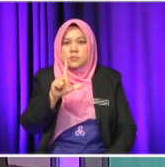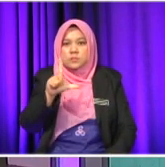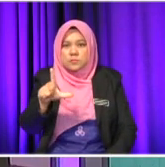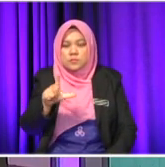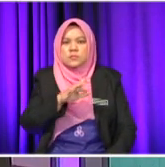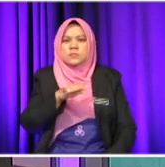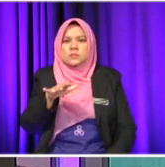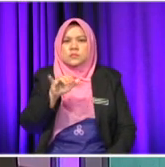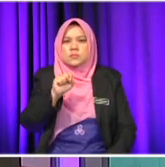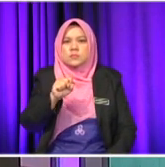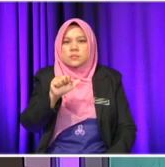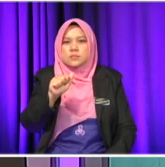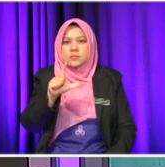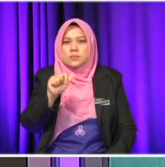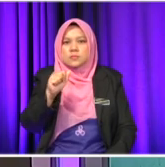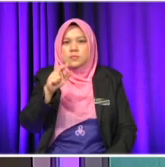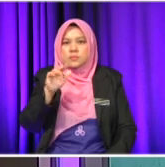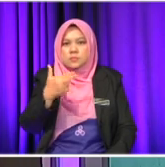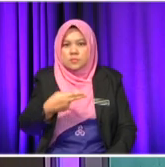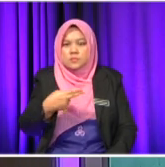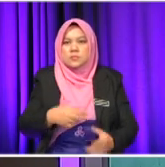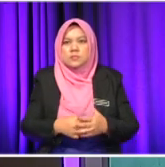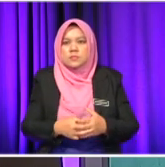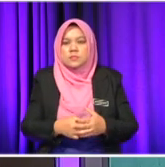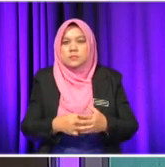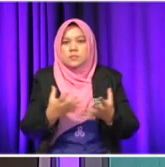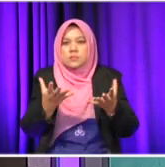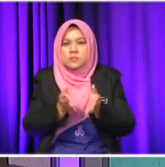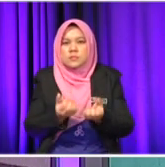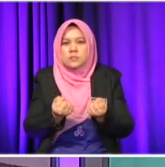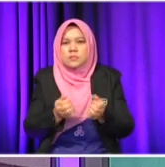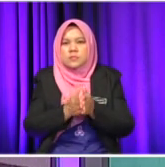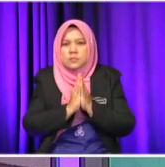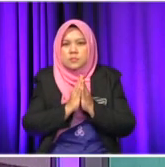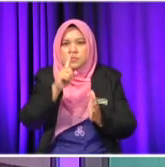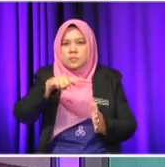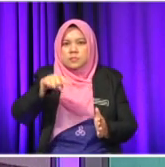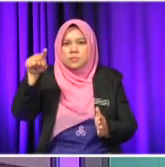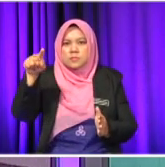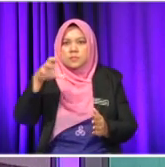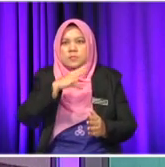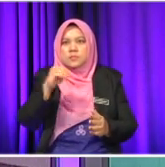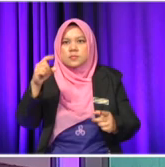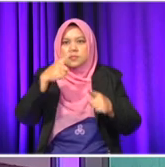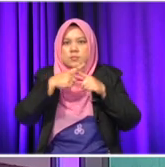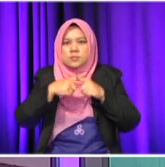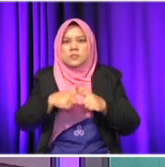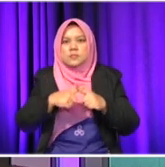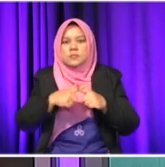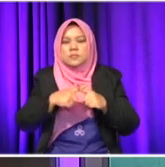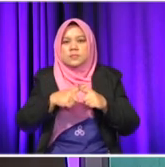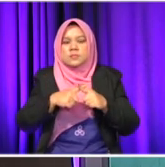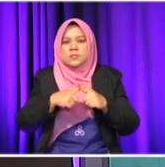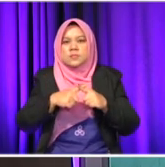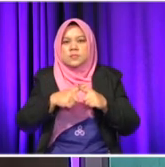dia salah kamu tulis yang ini padahal yang diminta adalah ini ataupun ini